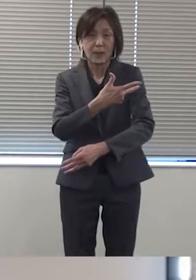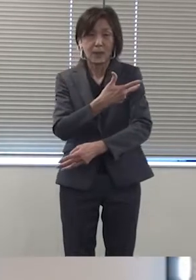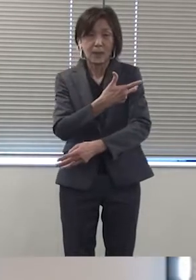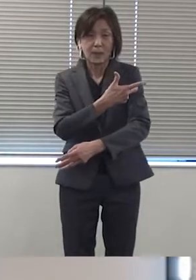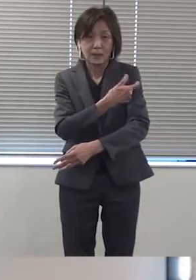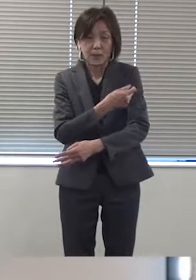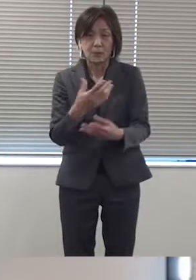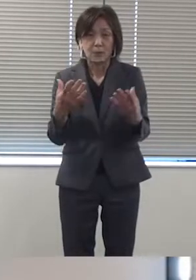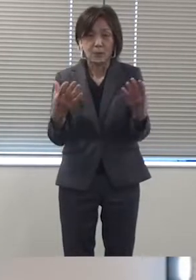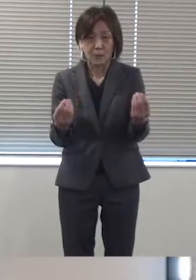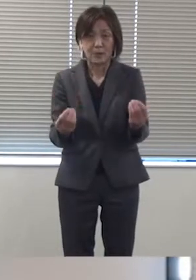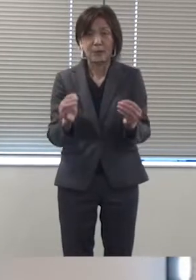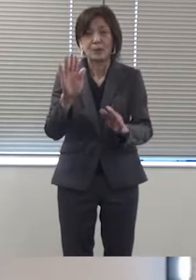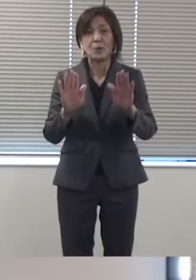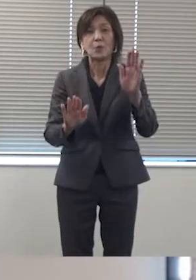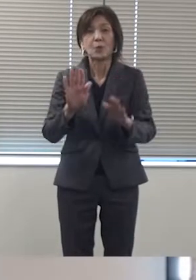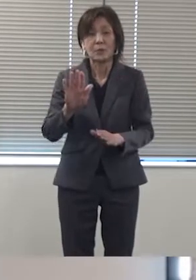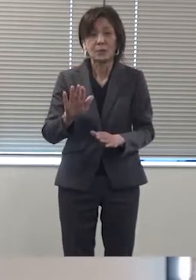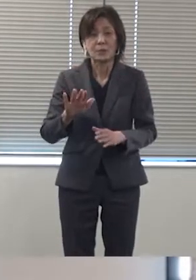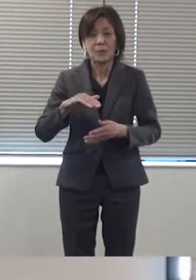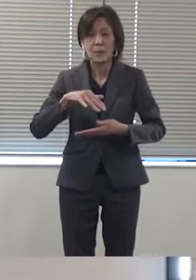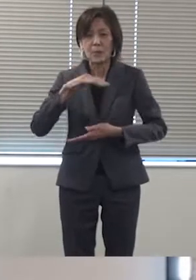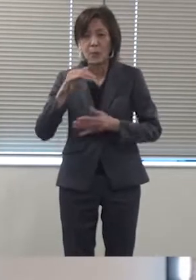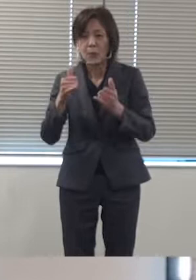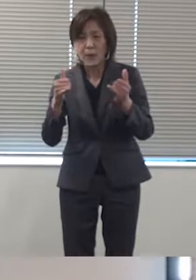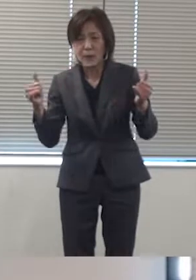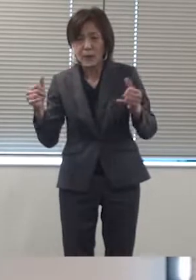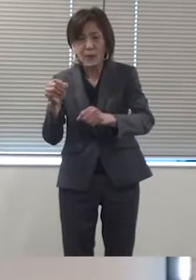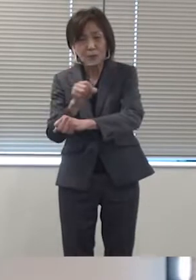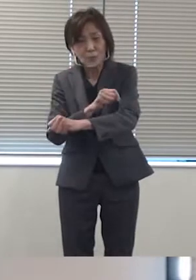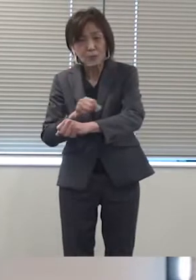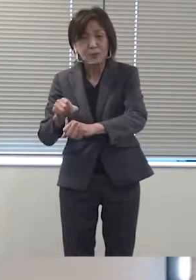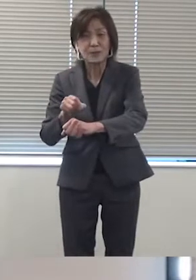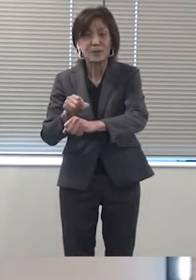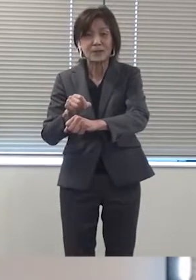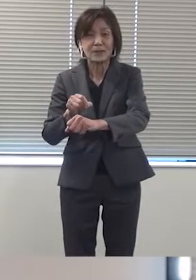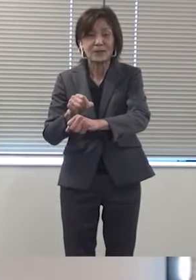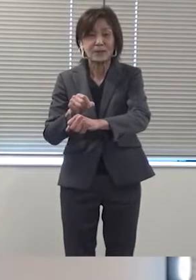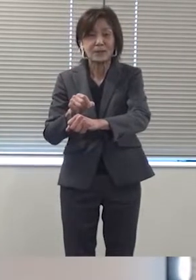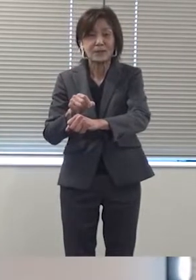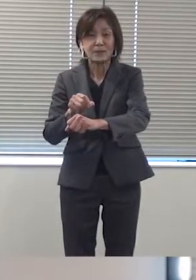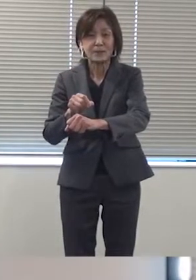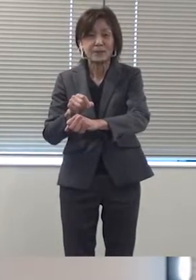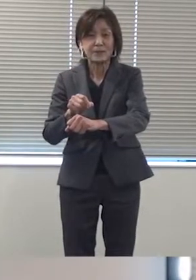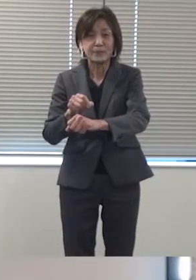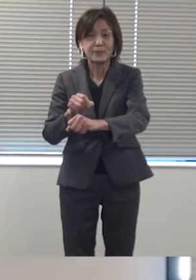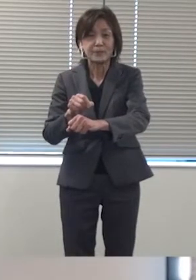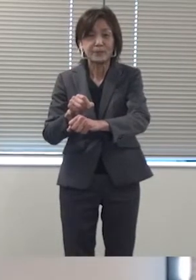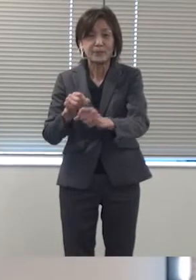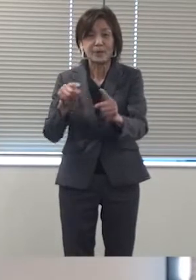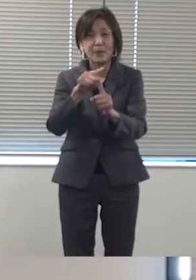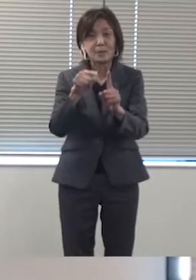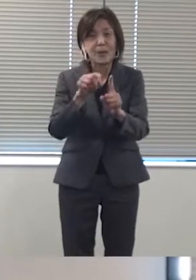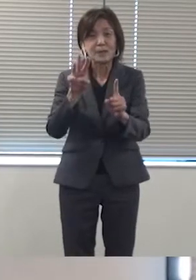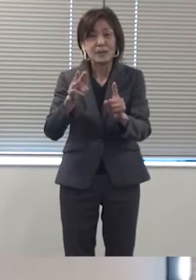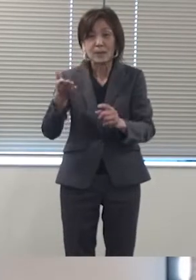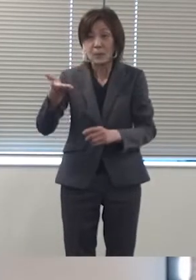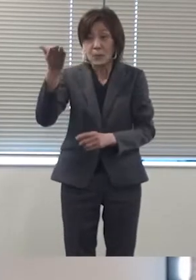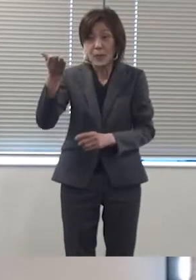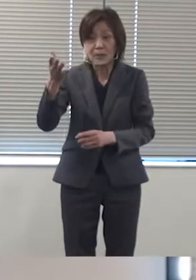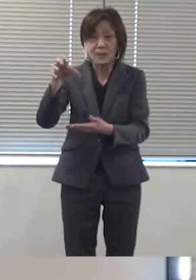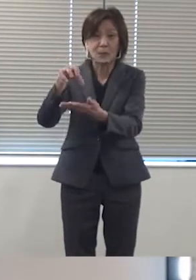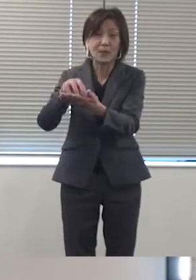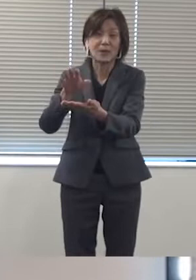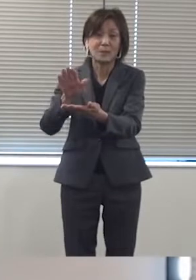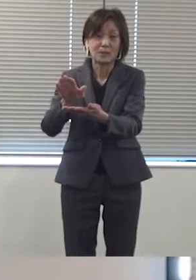終わらしている状況です。で、高齢者な、特に高齢者につきましては、右側の3ページの上にあります